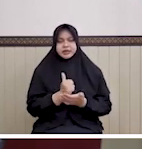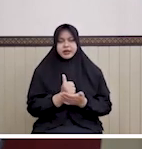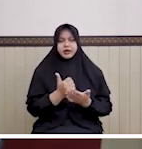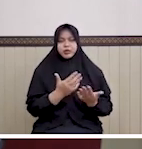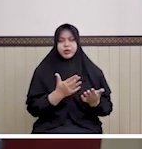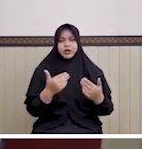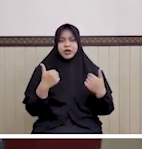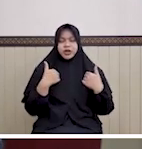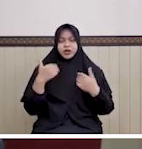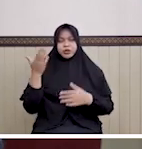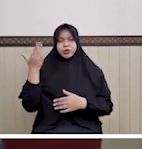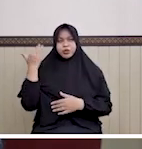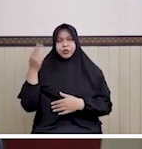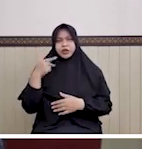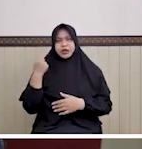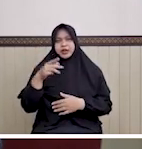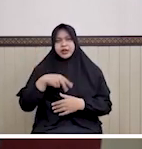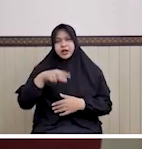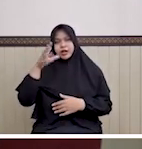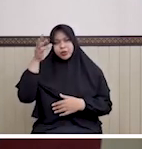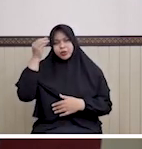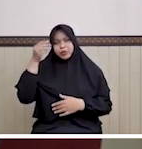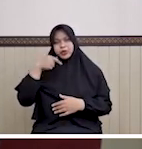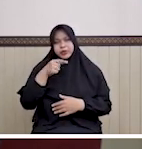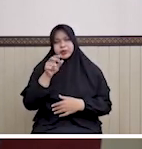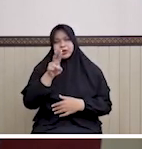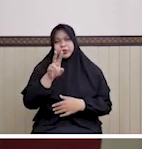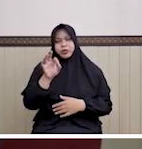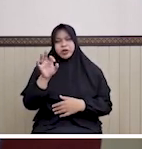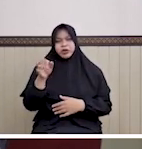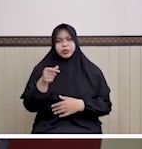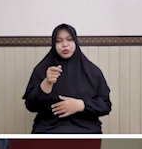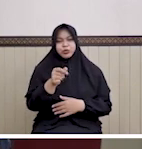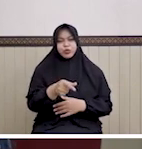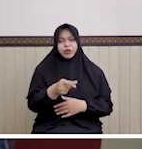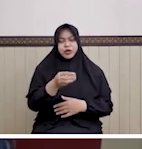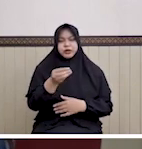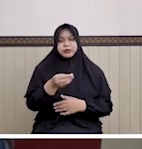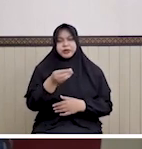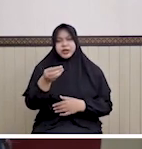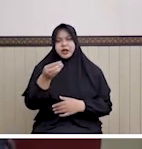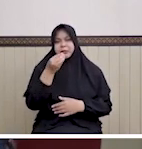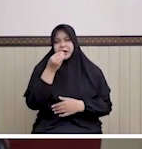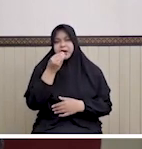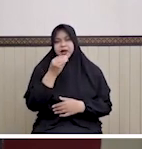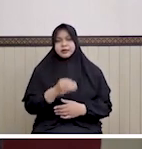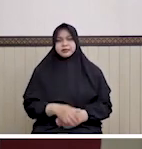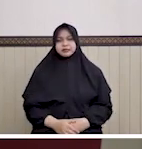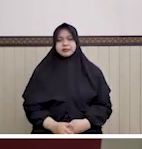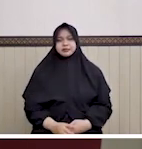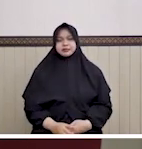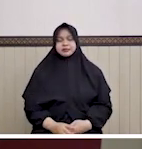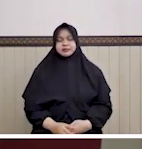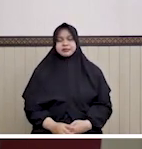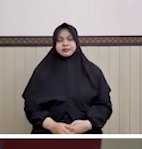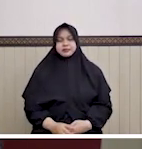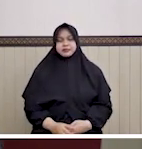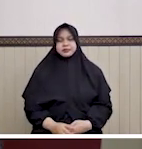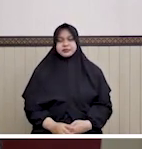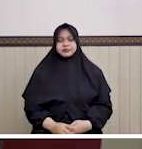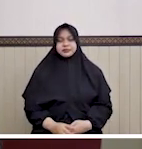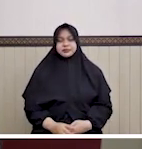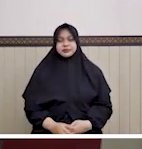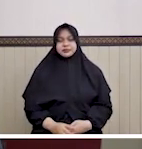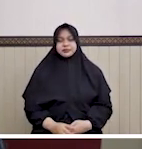ada yang dulu itu kita tahu cuma dikasih uang 10 ketika sih maem ya dikasih makan gitu kan ketika dia memang